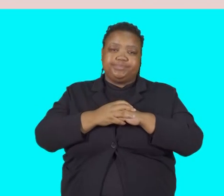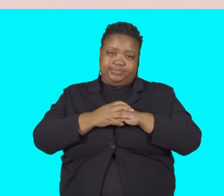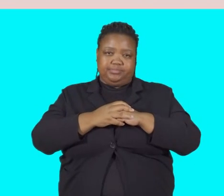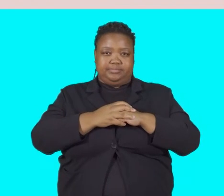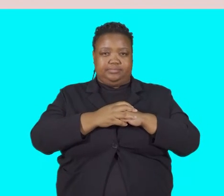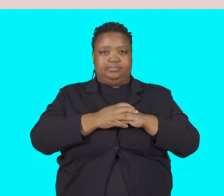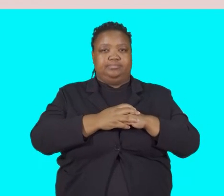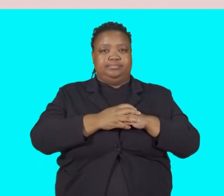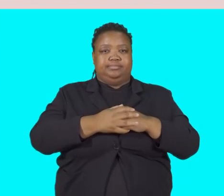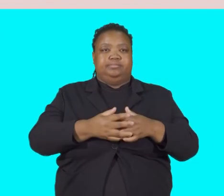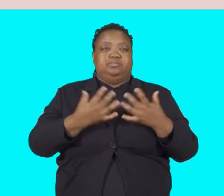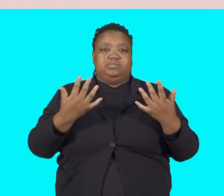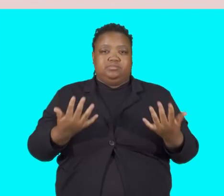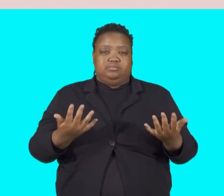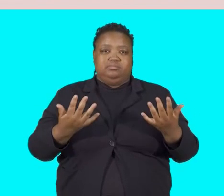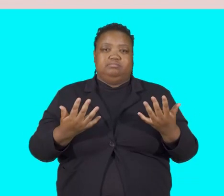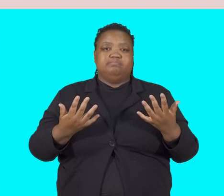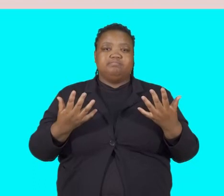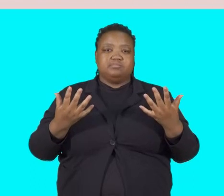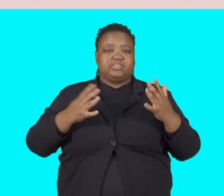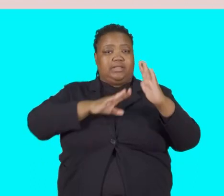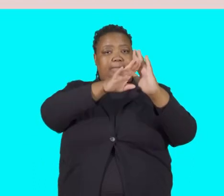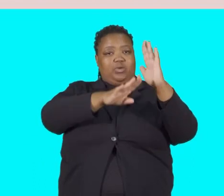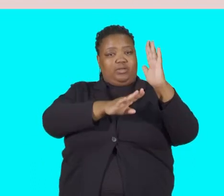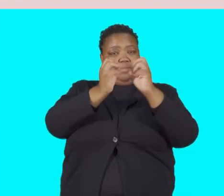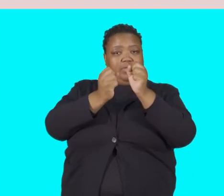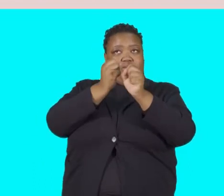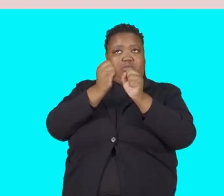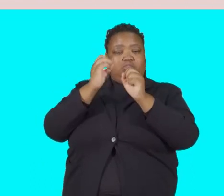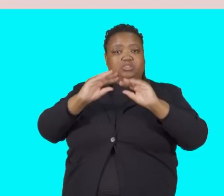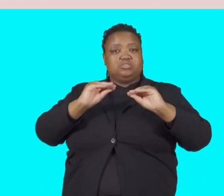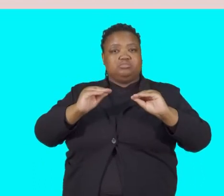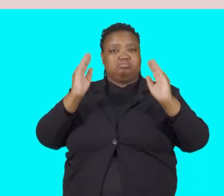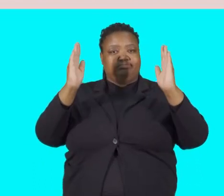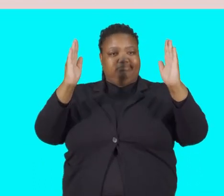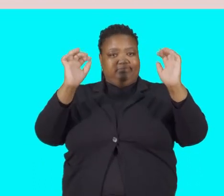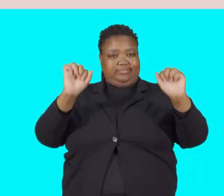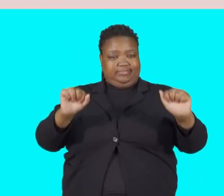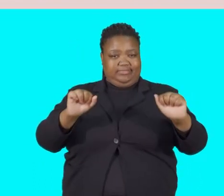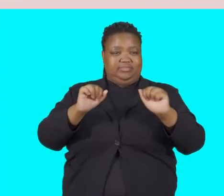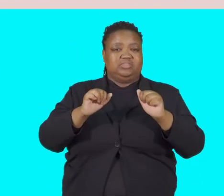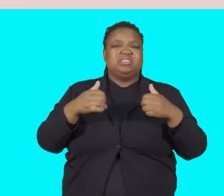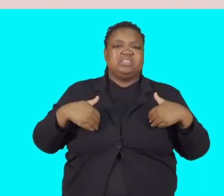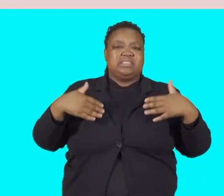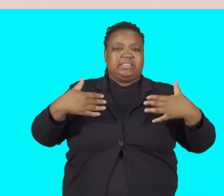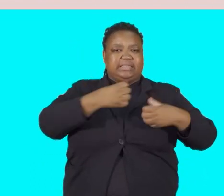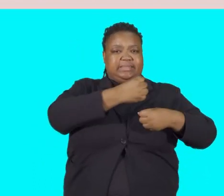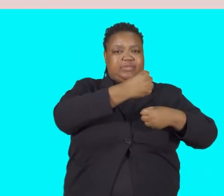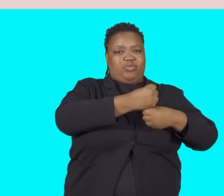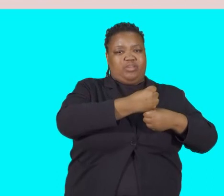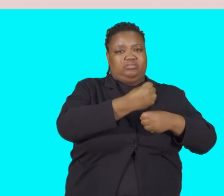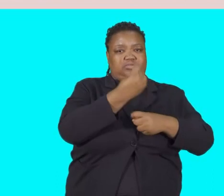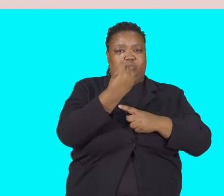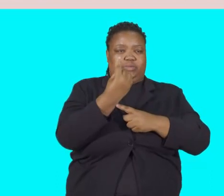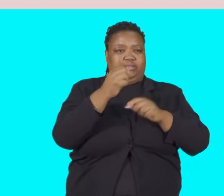Masingene ke kumabakala esicwangciso sokufundisa sonyaka aquka oku kulandelayo. Sizawujonga ibanga lokuqala, ibanga